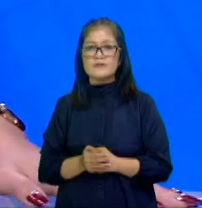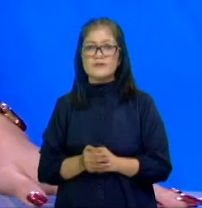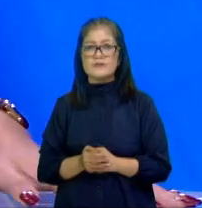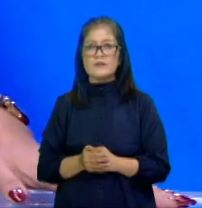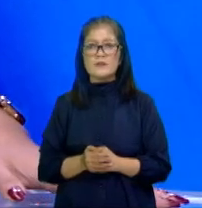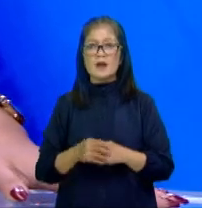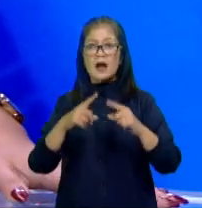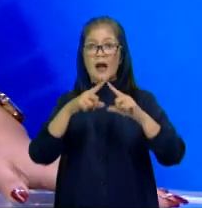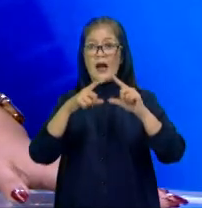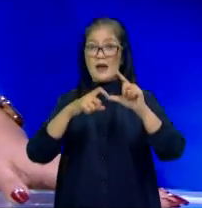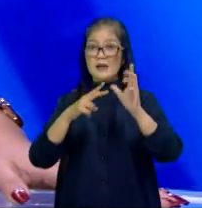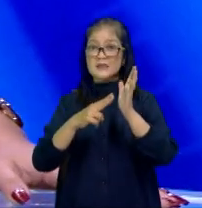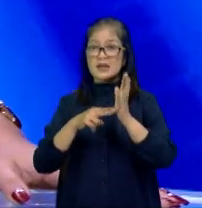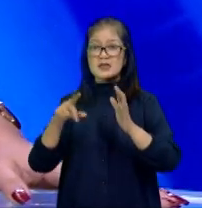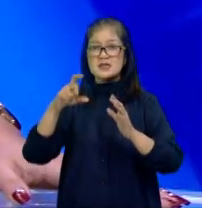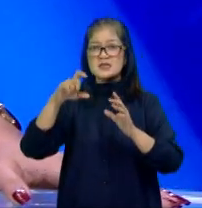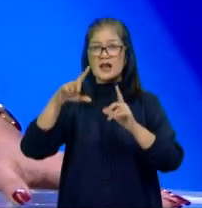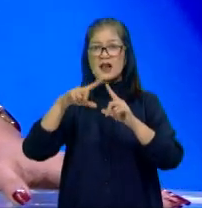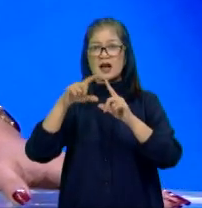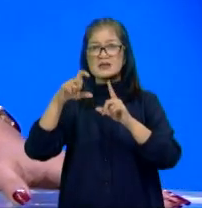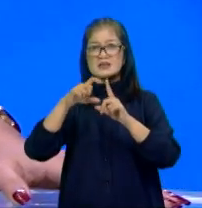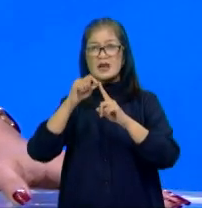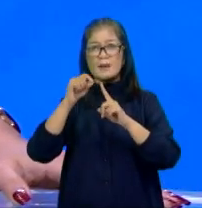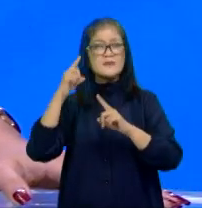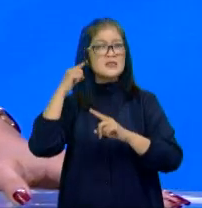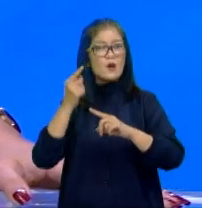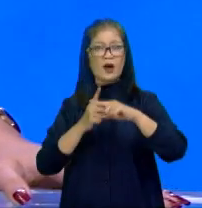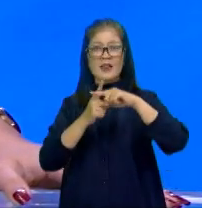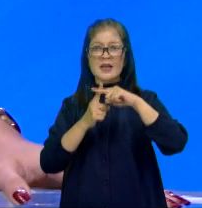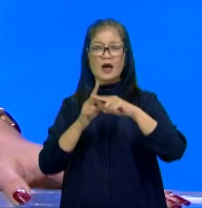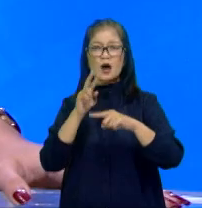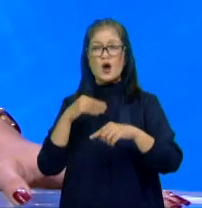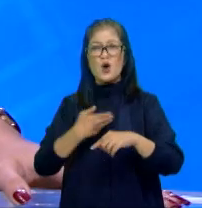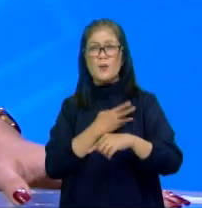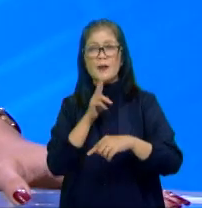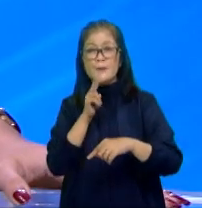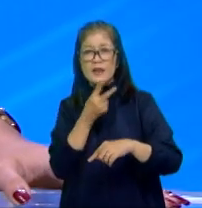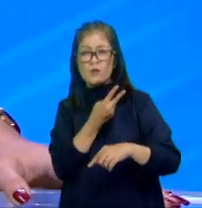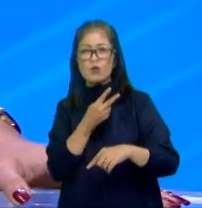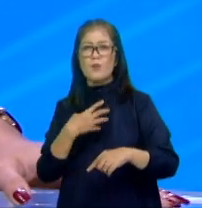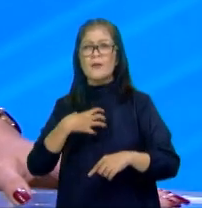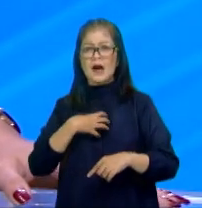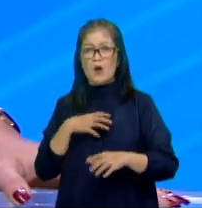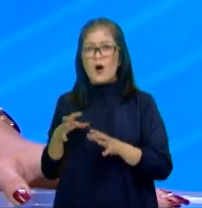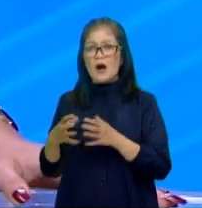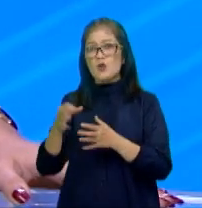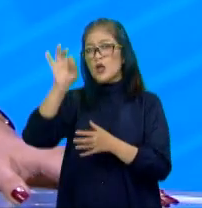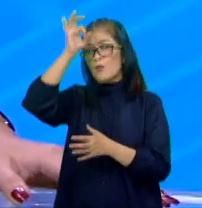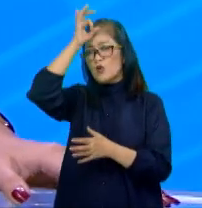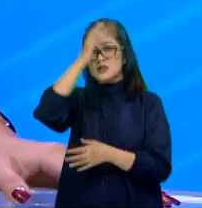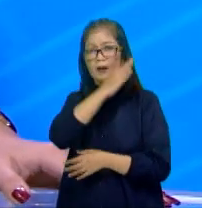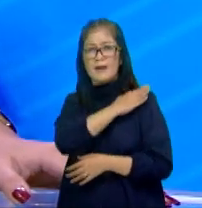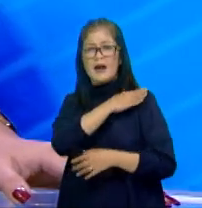Seorang aparatur sipil negara di Cilacap, Jawa Tengah menjadi korban penipuan seseorang yang mengaku anggota polisi berpangkat